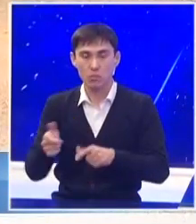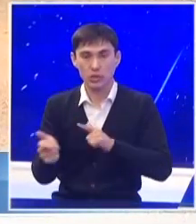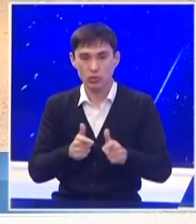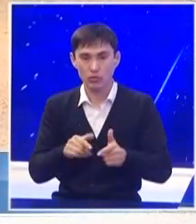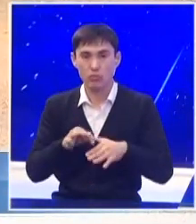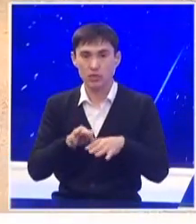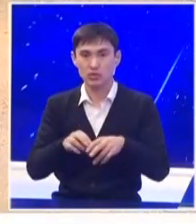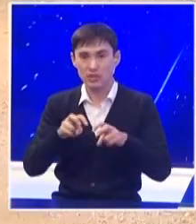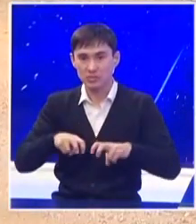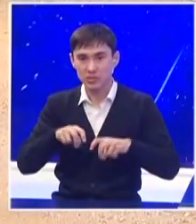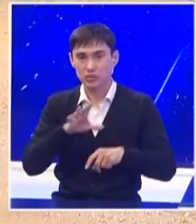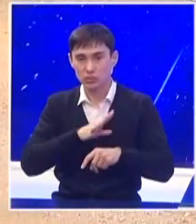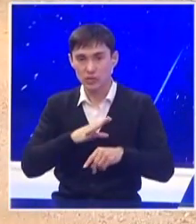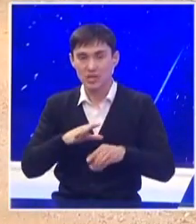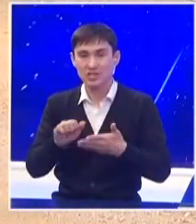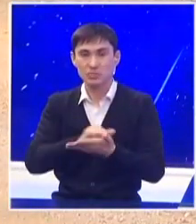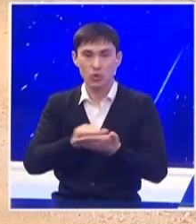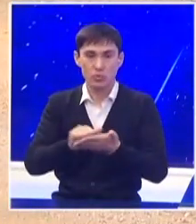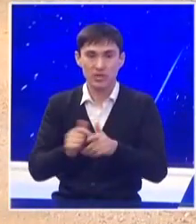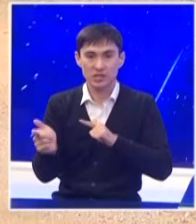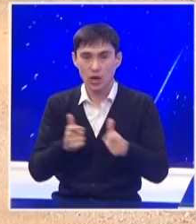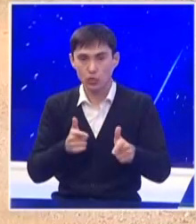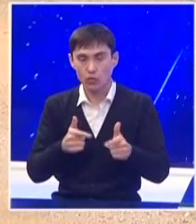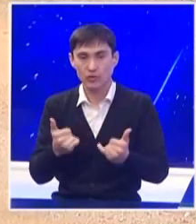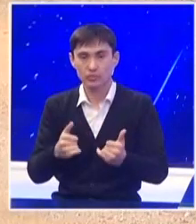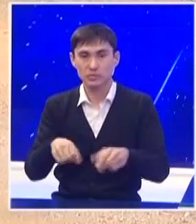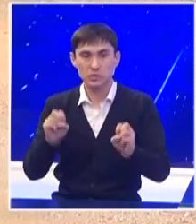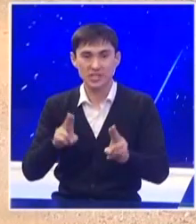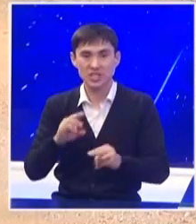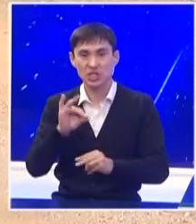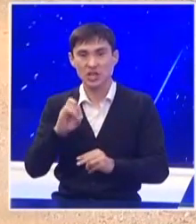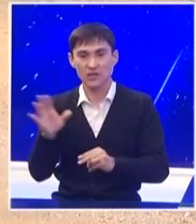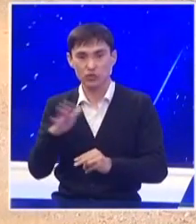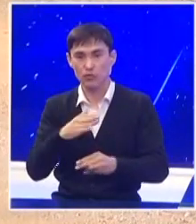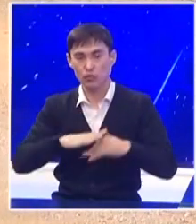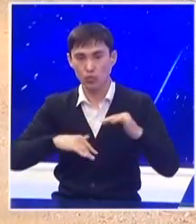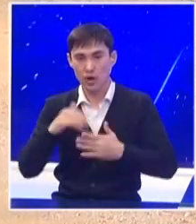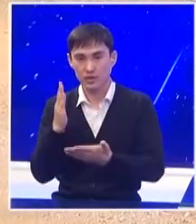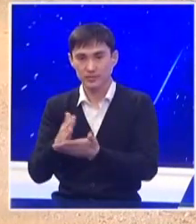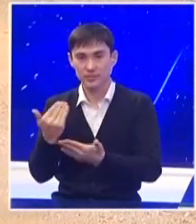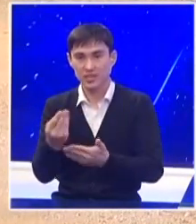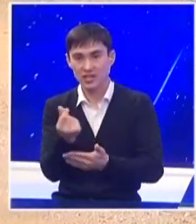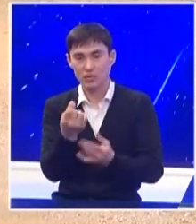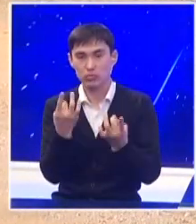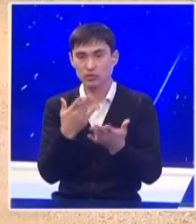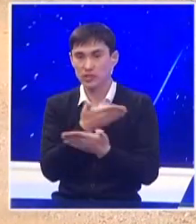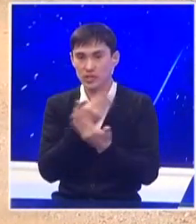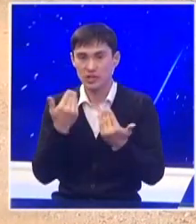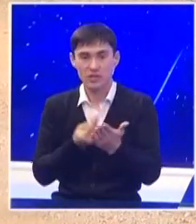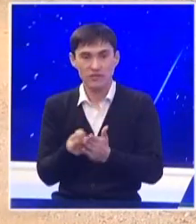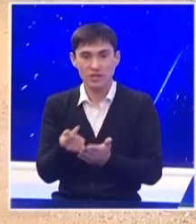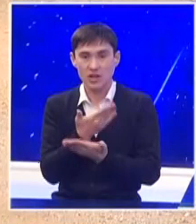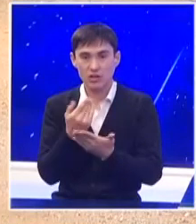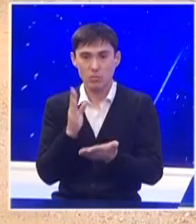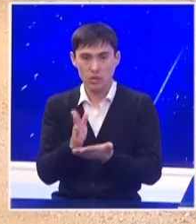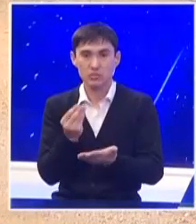Он прошел экспертизу. Сметная документация готова. У специалистов ЖКХ все в руках. Денег попросту нет, не выделяют. Были